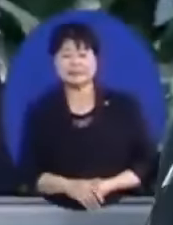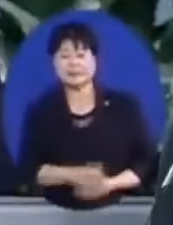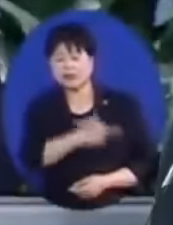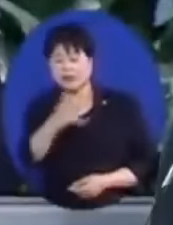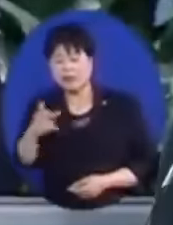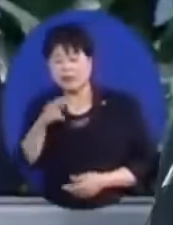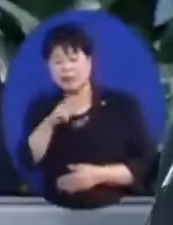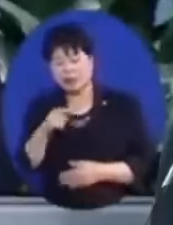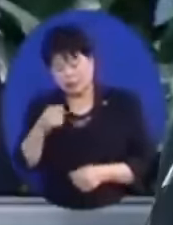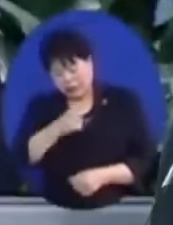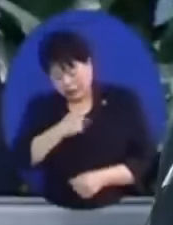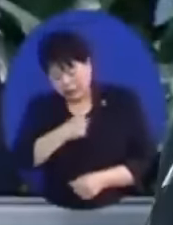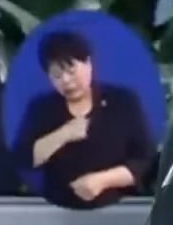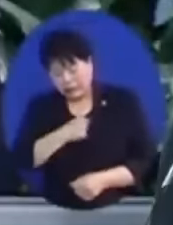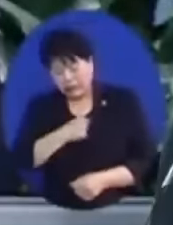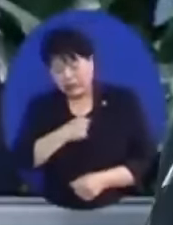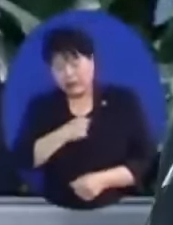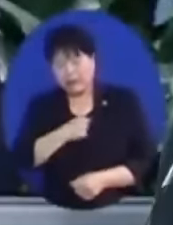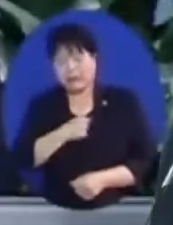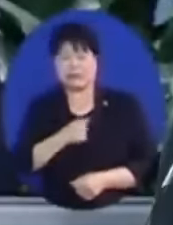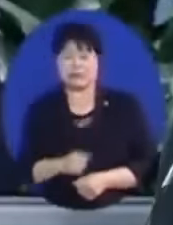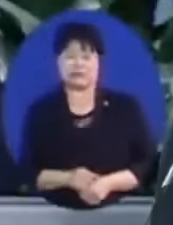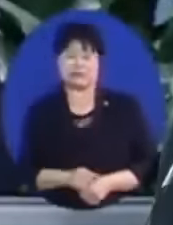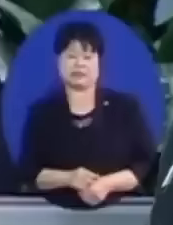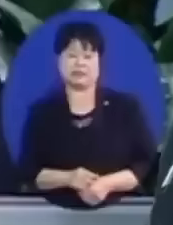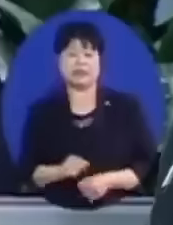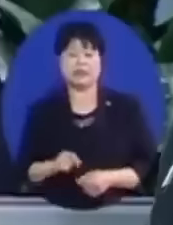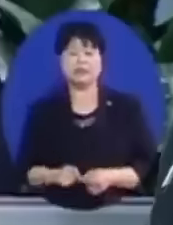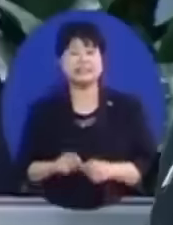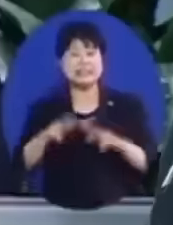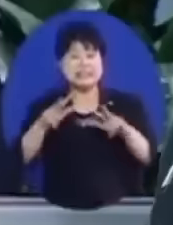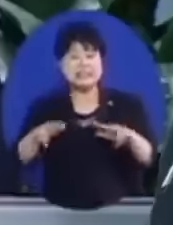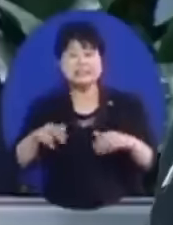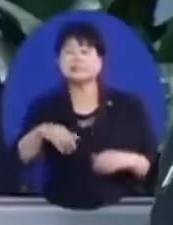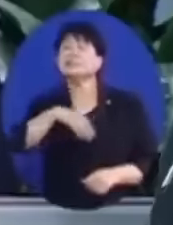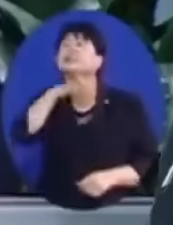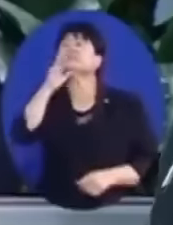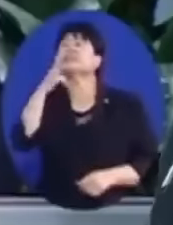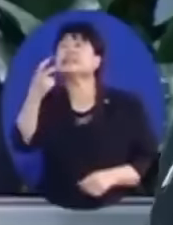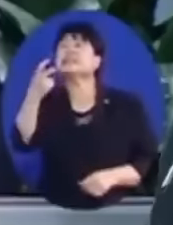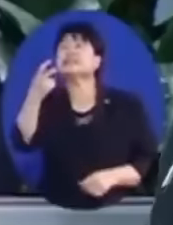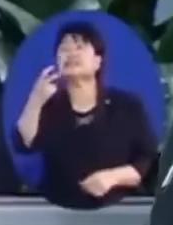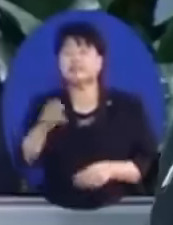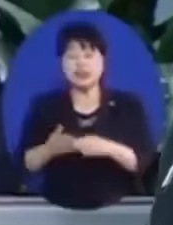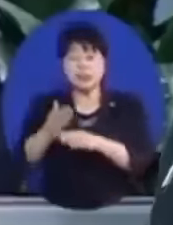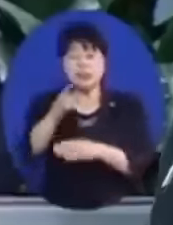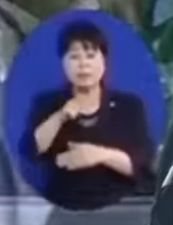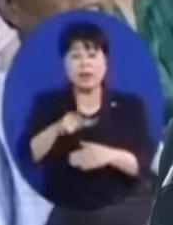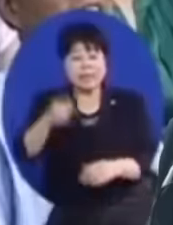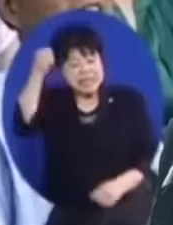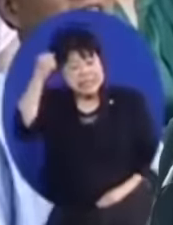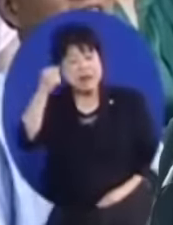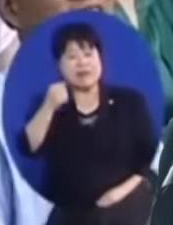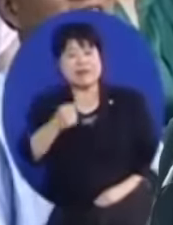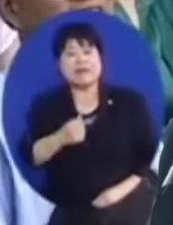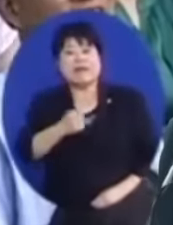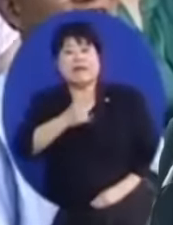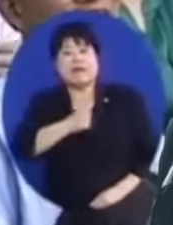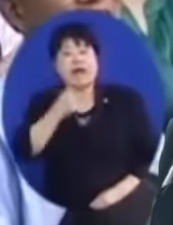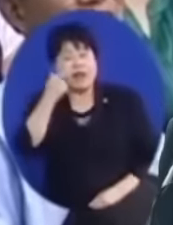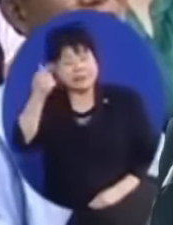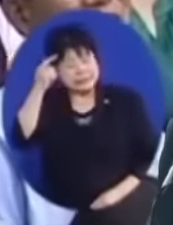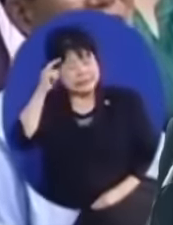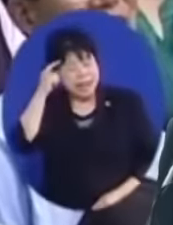얼마나 마음에 섭섭하고 충격을 받았던지 그것이 70이 넘은 오늘날도 내 마음속에 생각나는 것입니다. 우리